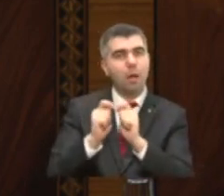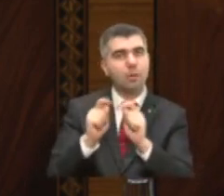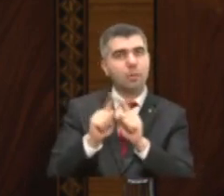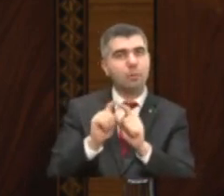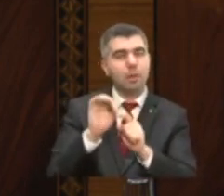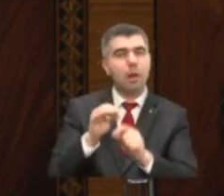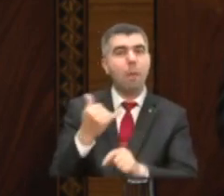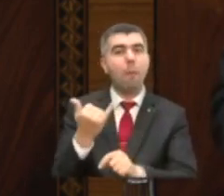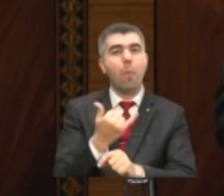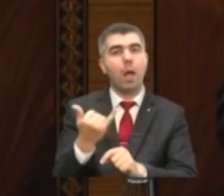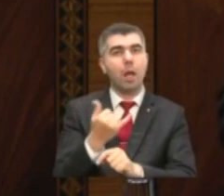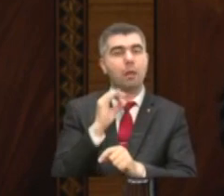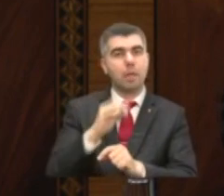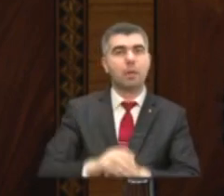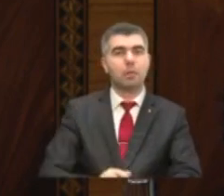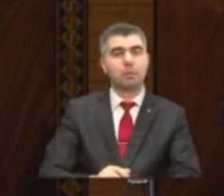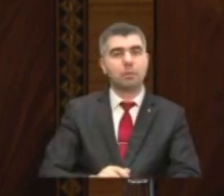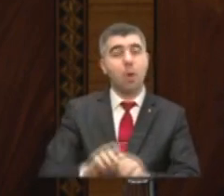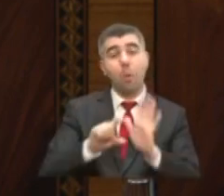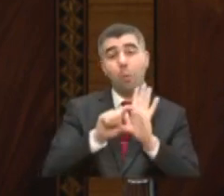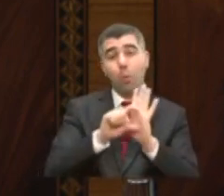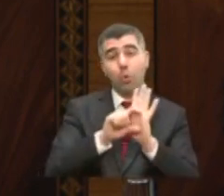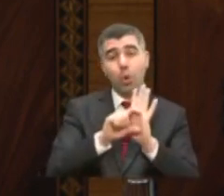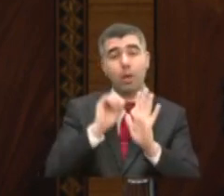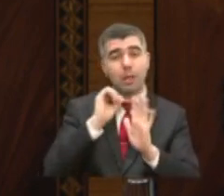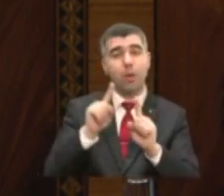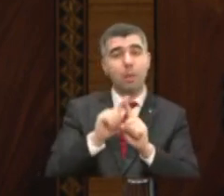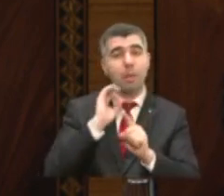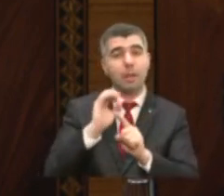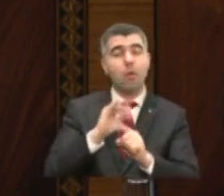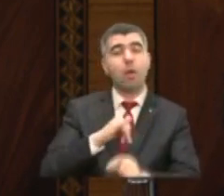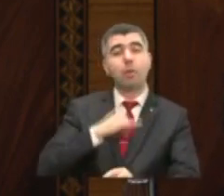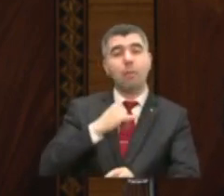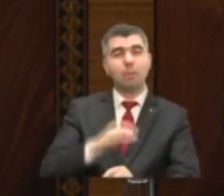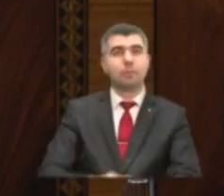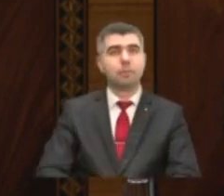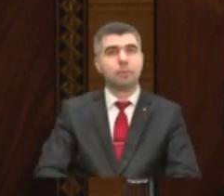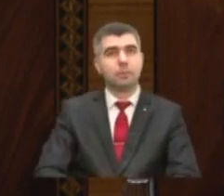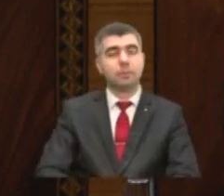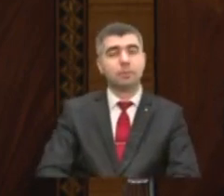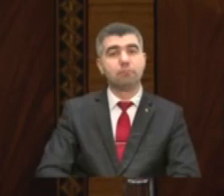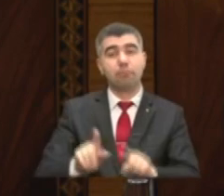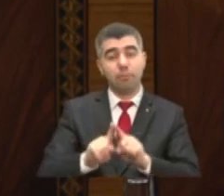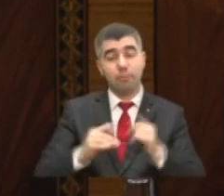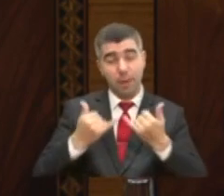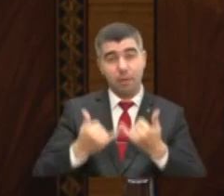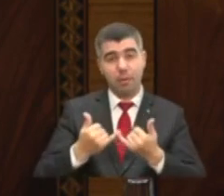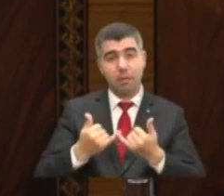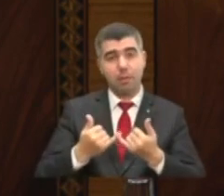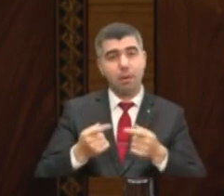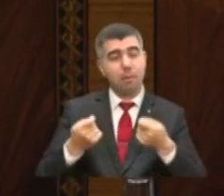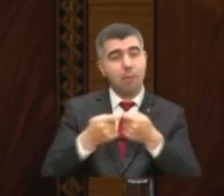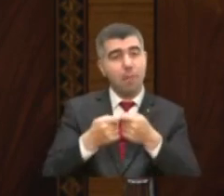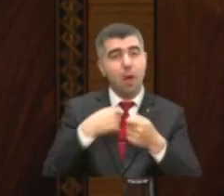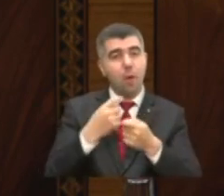ذي أهمية بالغة، واللي هو موضوع الشباب، واللي هذه مناسبة أننا نأكد على الأهمية ديال